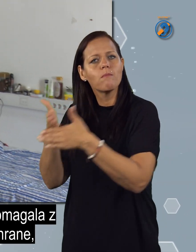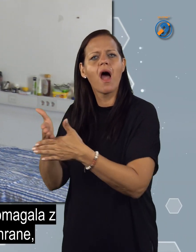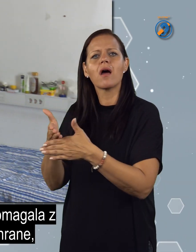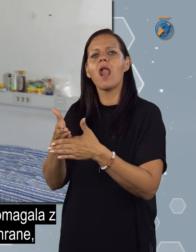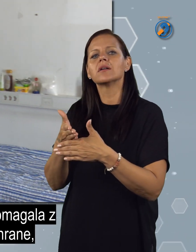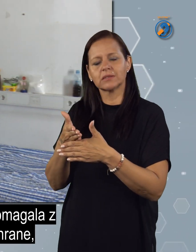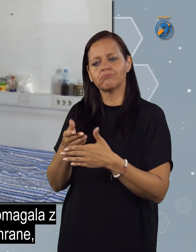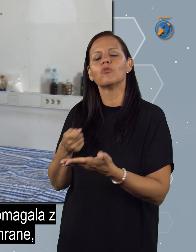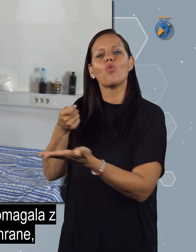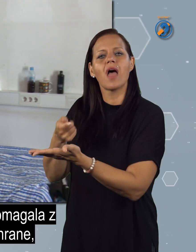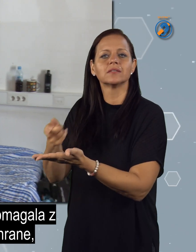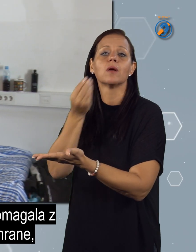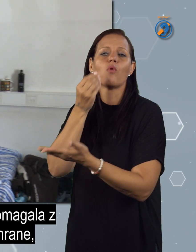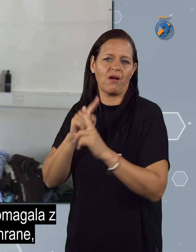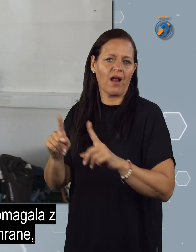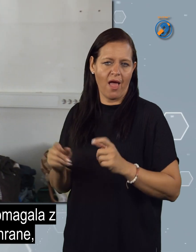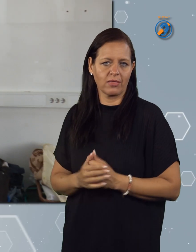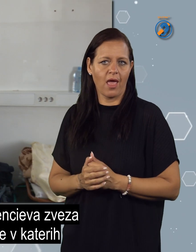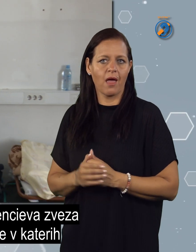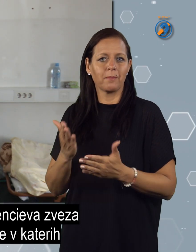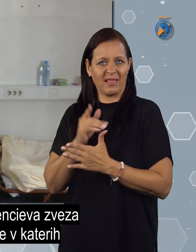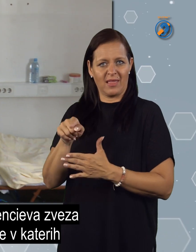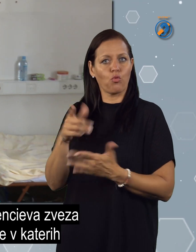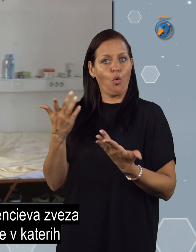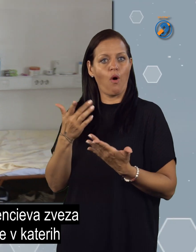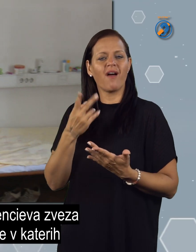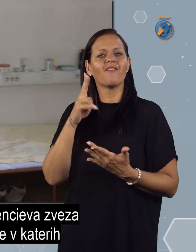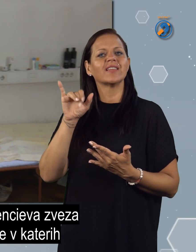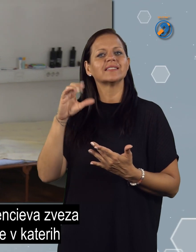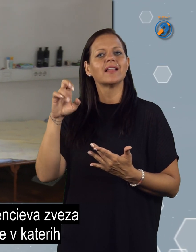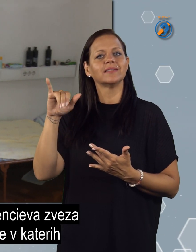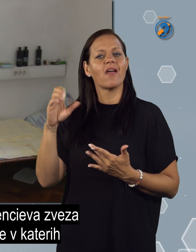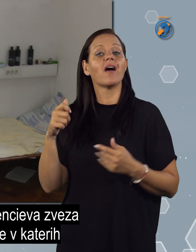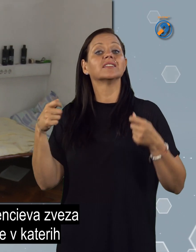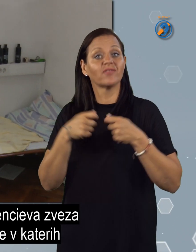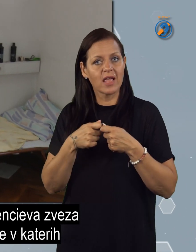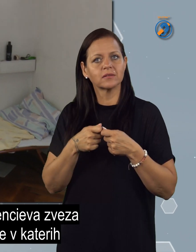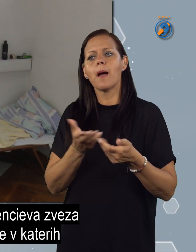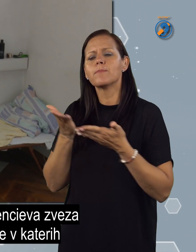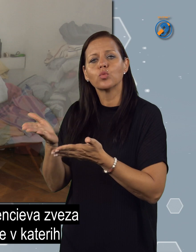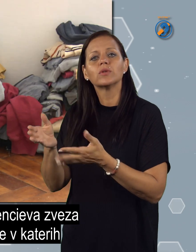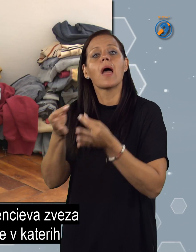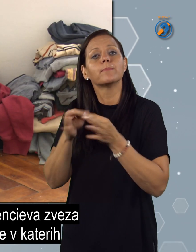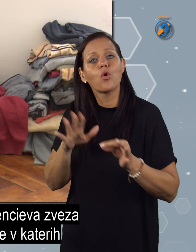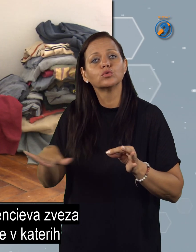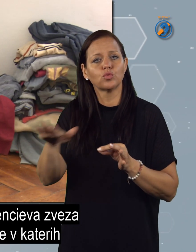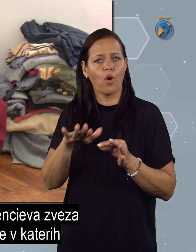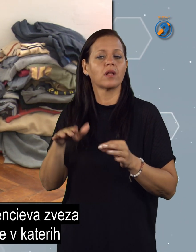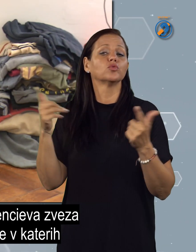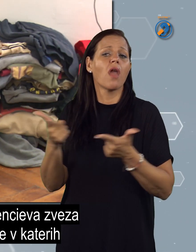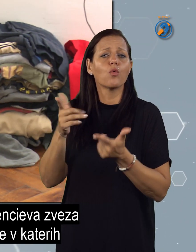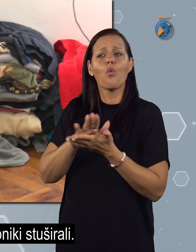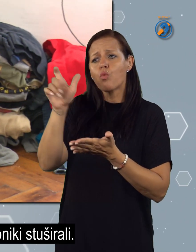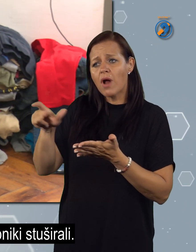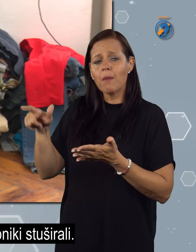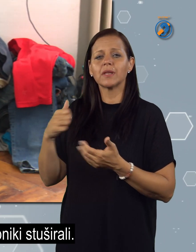Filantropija je pomagala z donacijami hrane, medtem ko je Vincencijeva zveza ponudila prostore, v katerih so se lahko